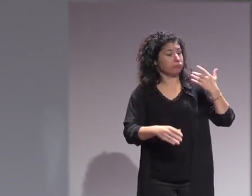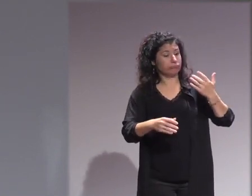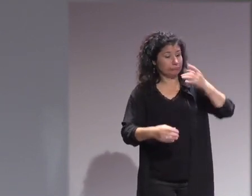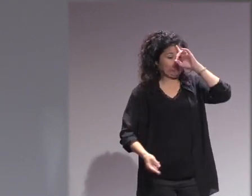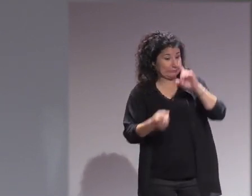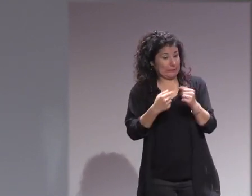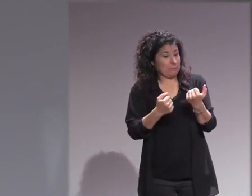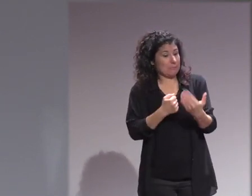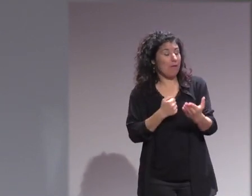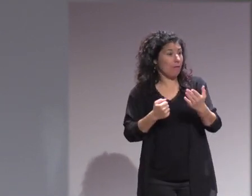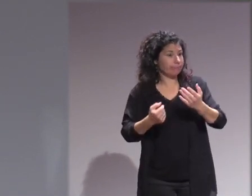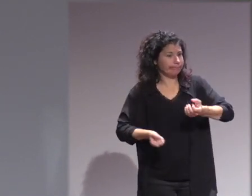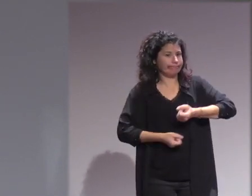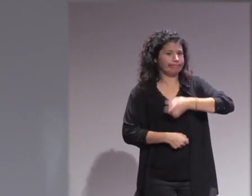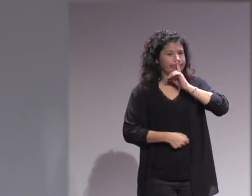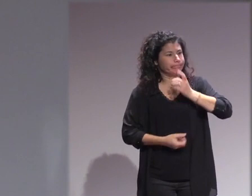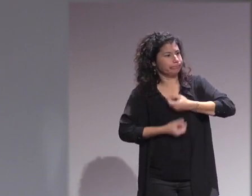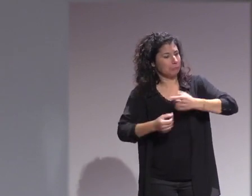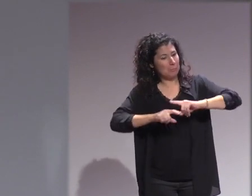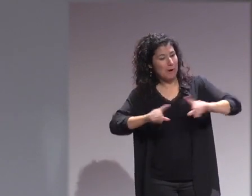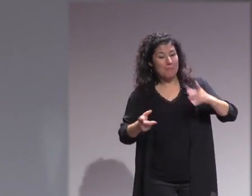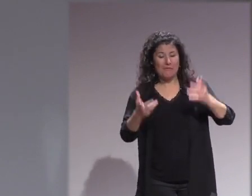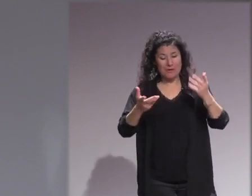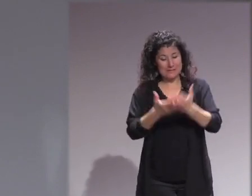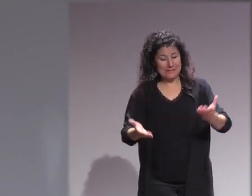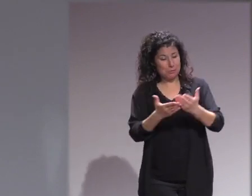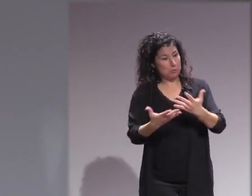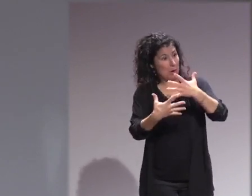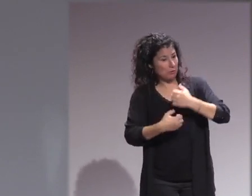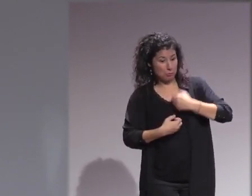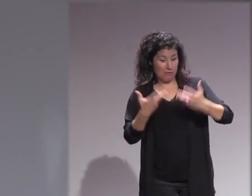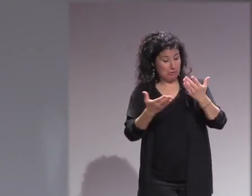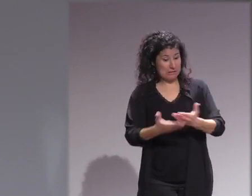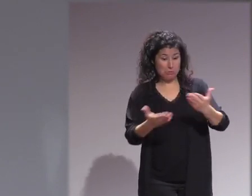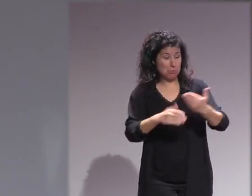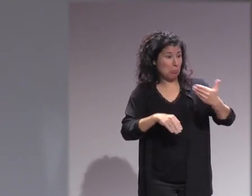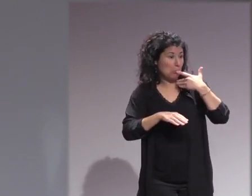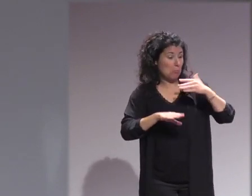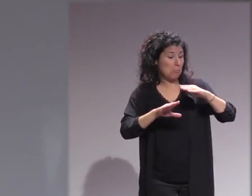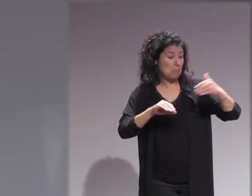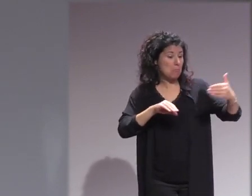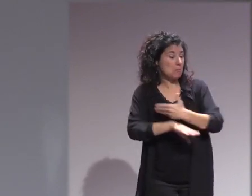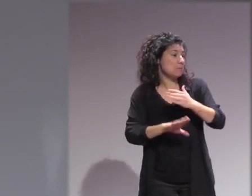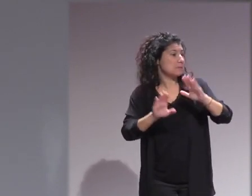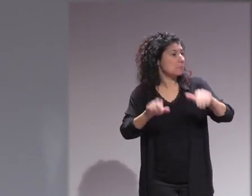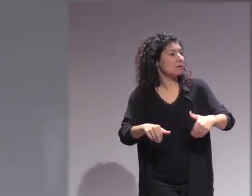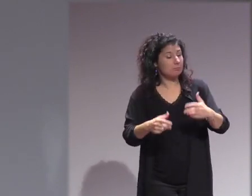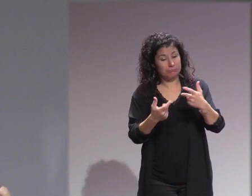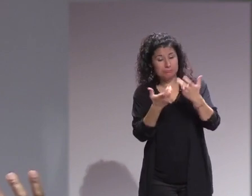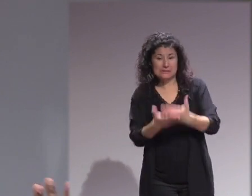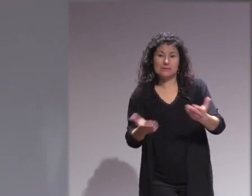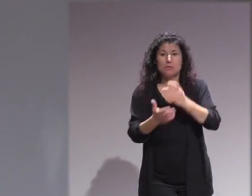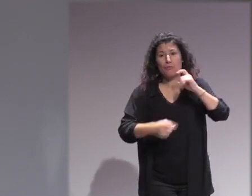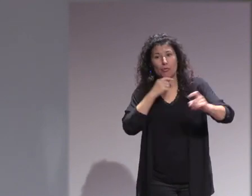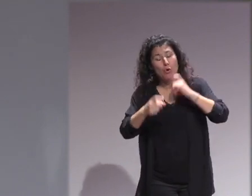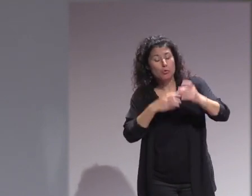c'était le fait que les choses peuvent mal se passer dans la famille d'adoption. y compris en termes de violence, et du coup aussi